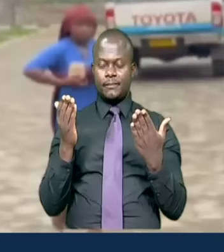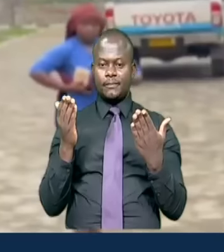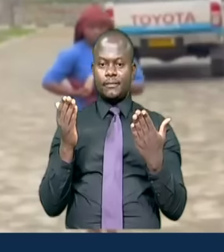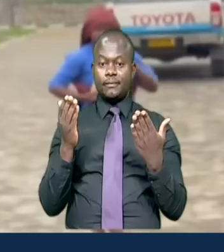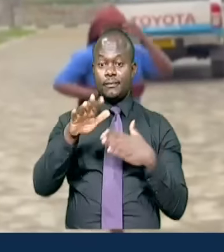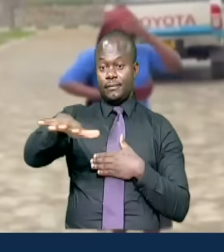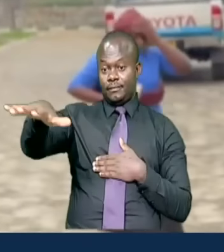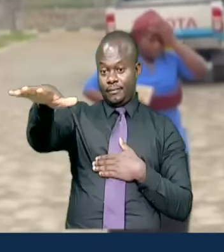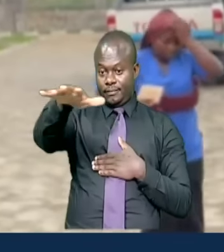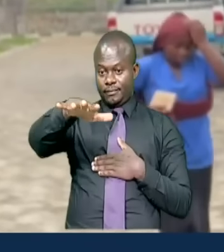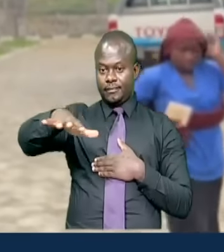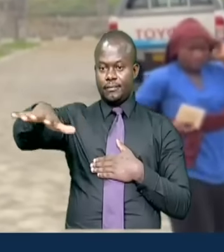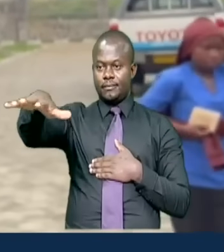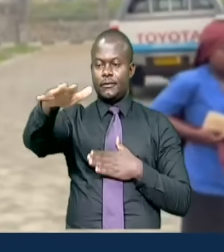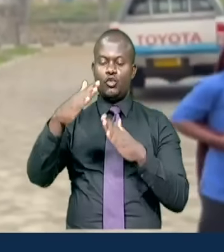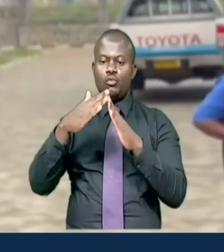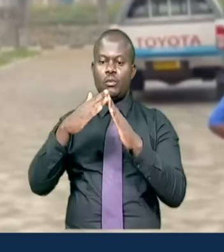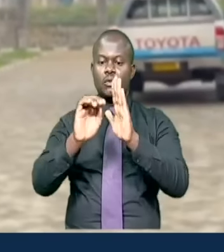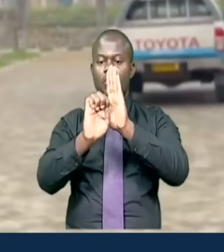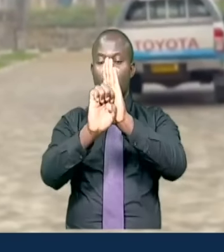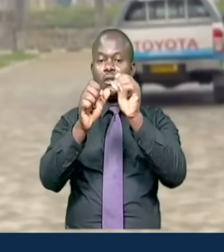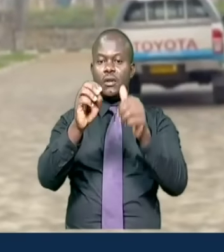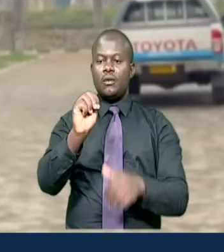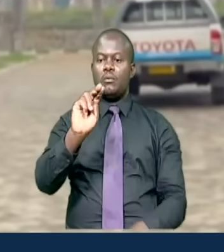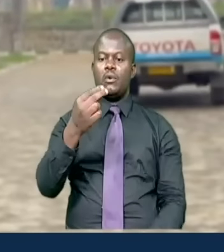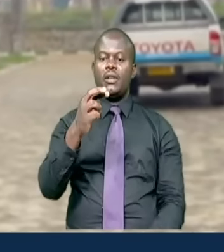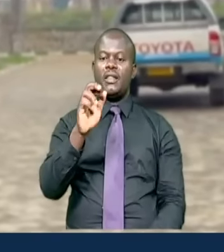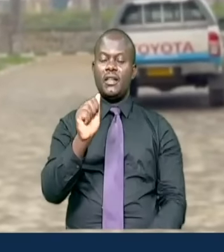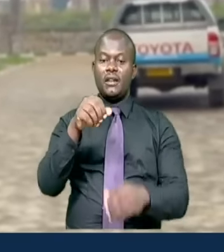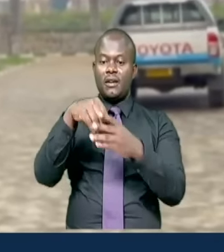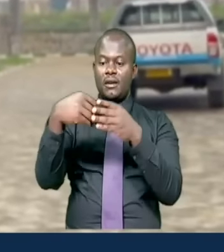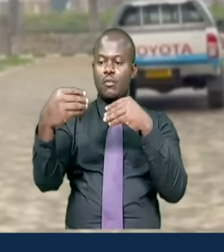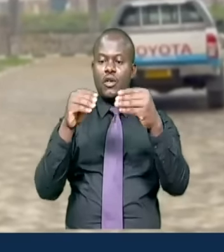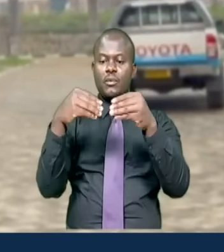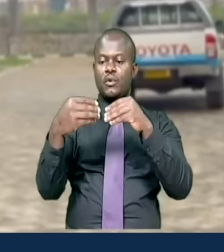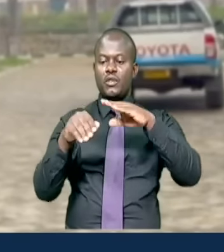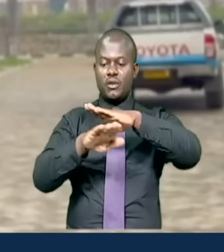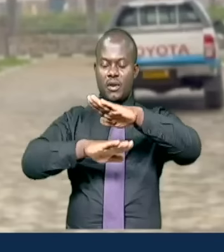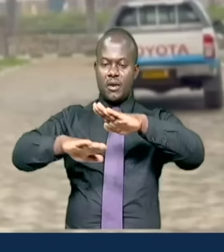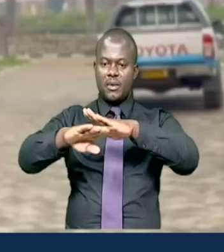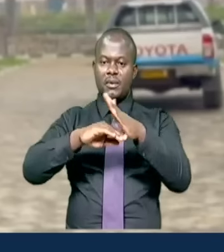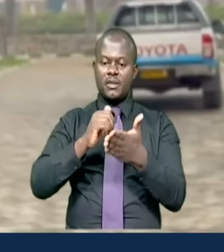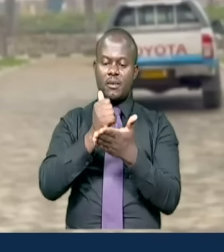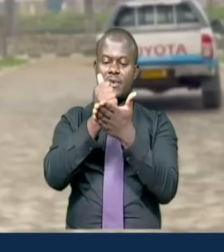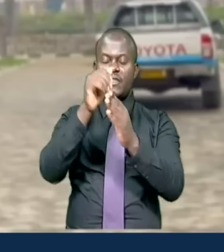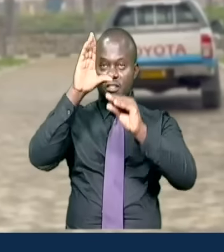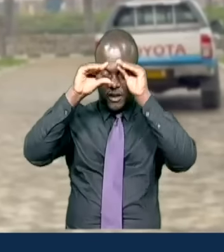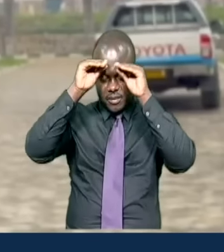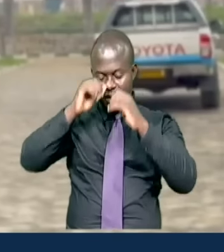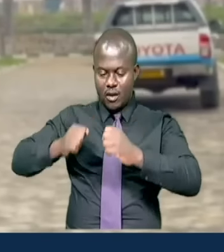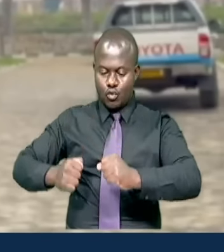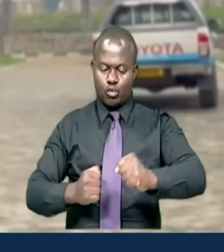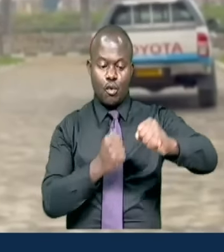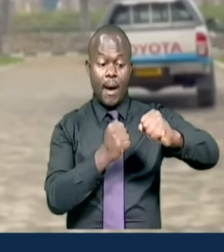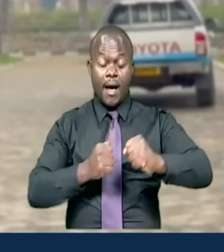Muri aka gakiriro kari mu mudugudu w'icyitegererezo wa Muhira karimo ibikoresho by'ibanze bifasha abiga ububaji,